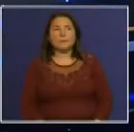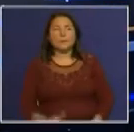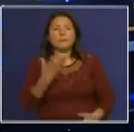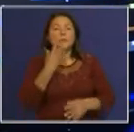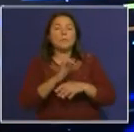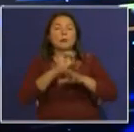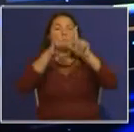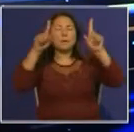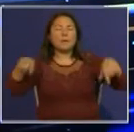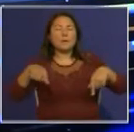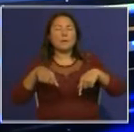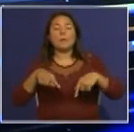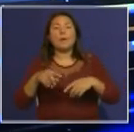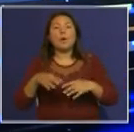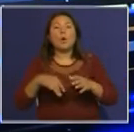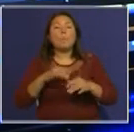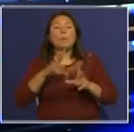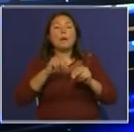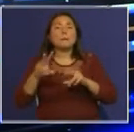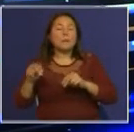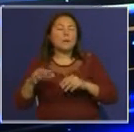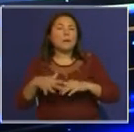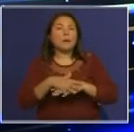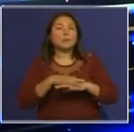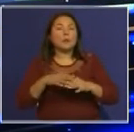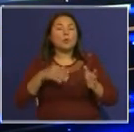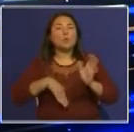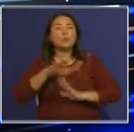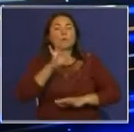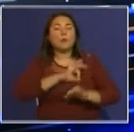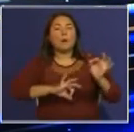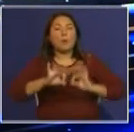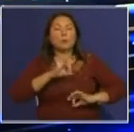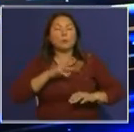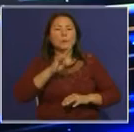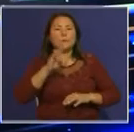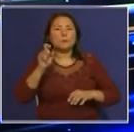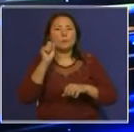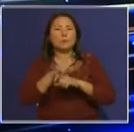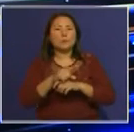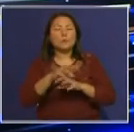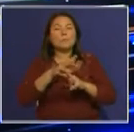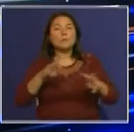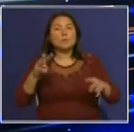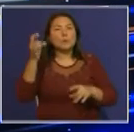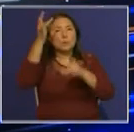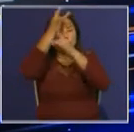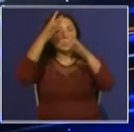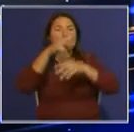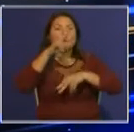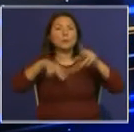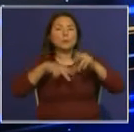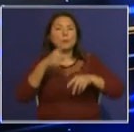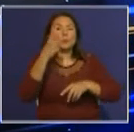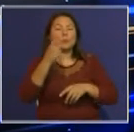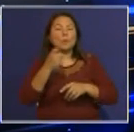В своем послании рост благосостояния казахстанцев, повышение доходов и качества жизни Нурсултан Назарбаев поручил Министерству культуры и спорта построить в стране